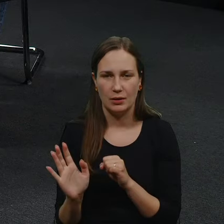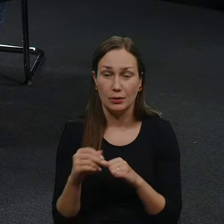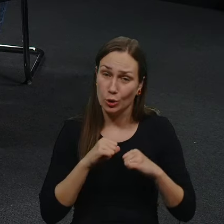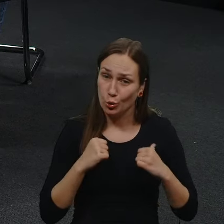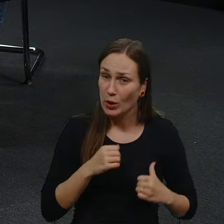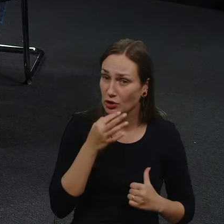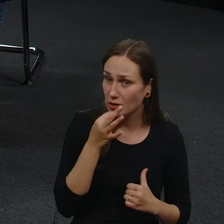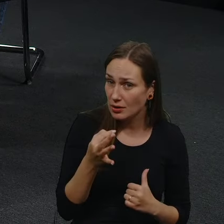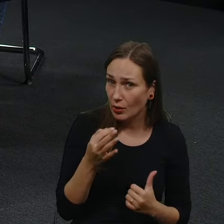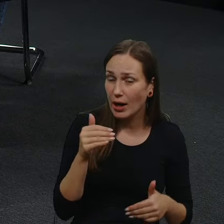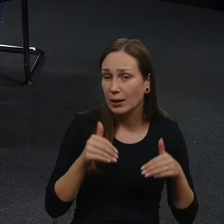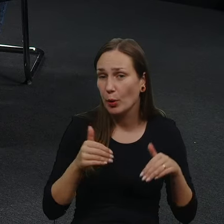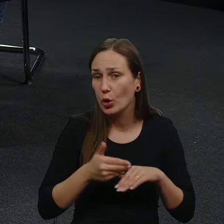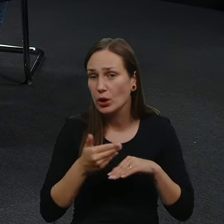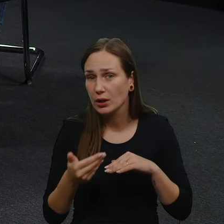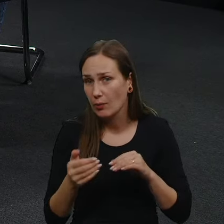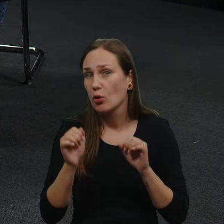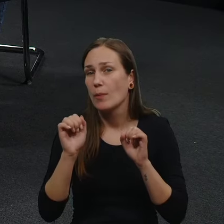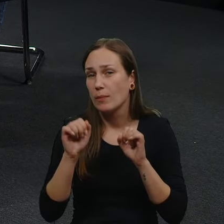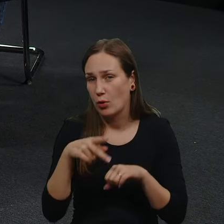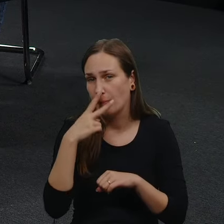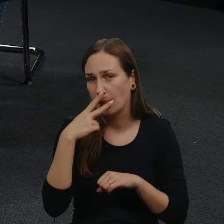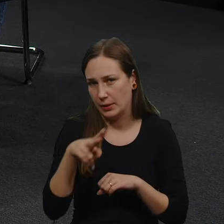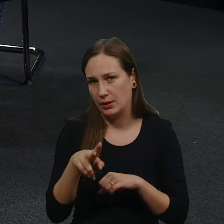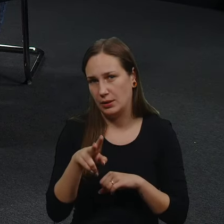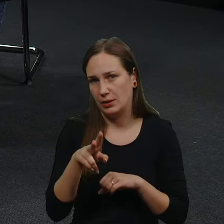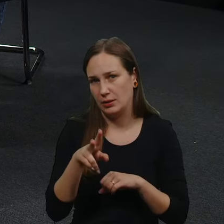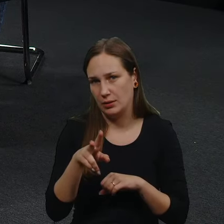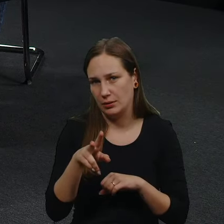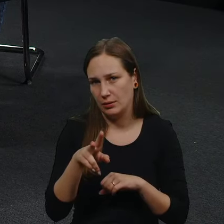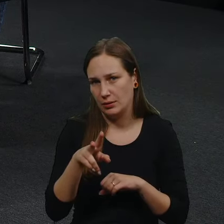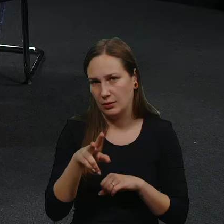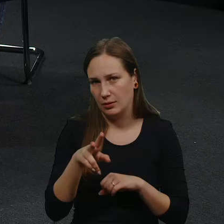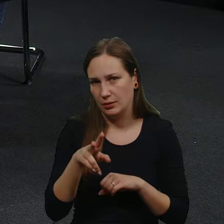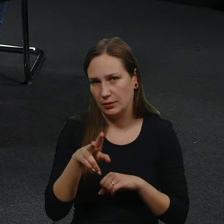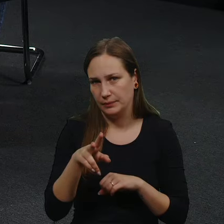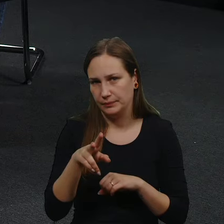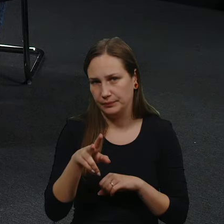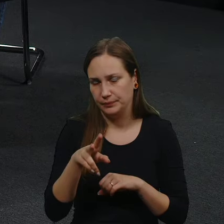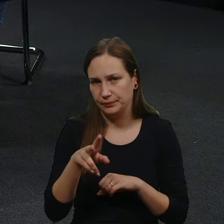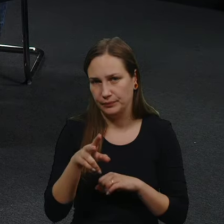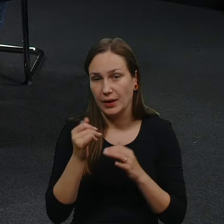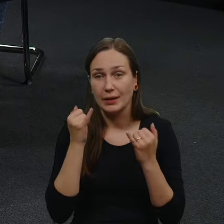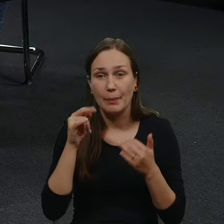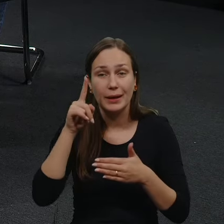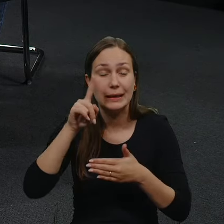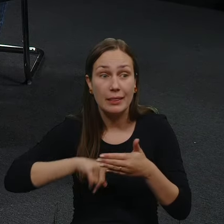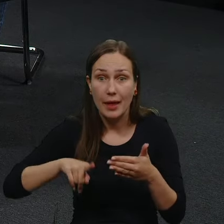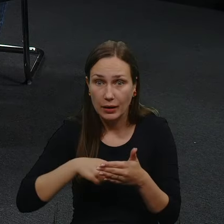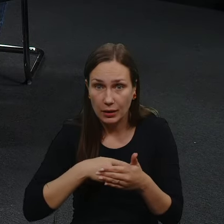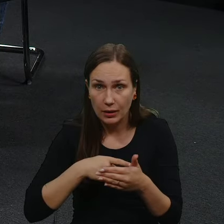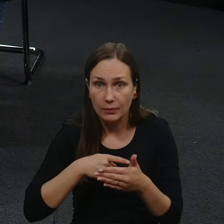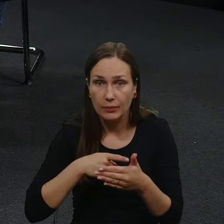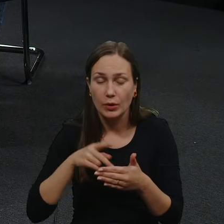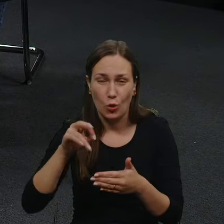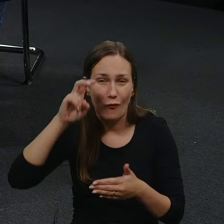sako, ar po rinkimų galim net pamatyti ir kažkokius, reiškia, nuo to, ko dabar nesitikim, galbūt čia turiu